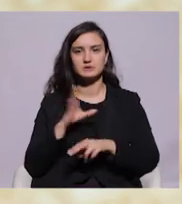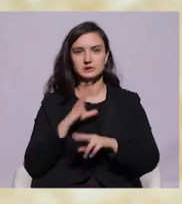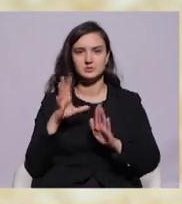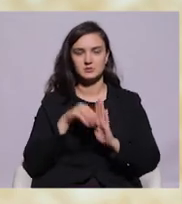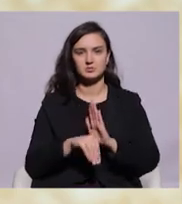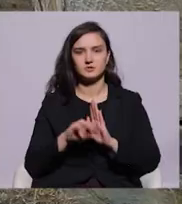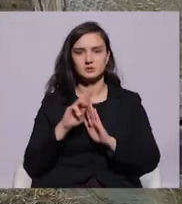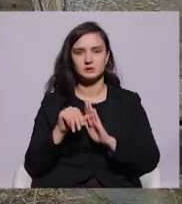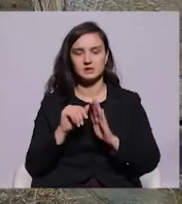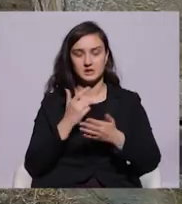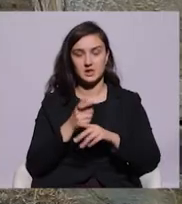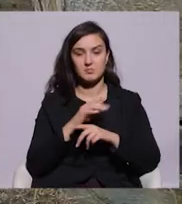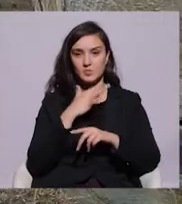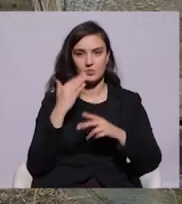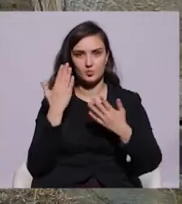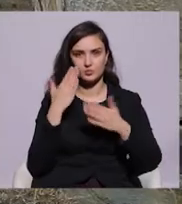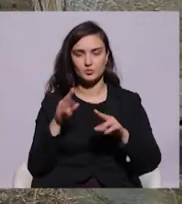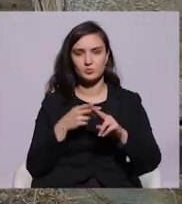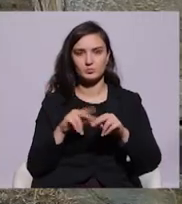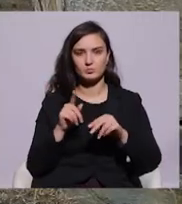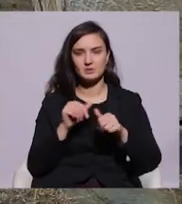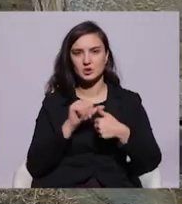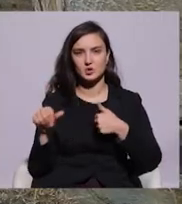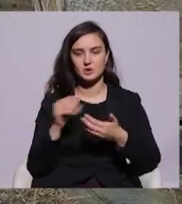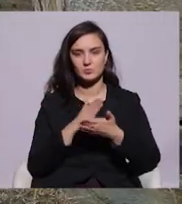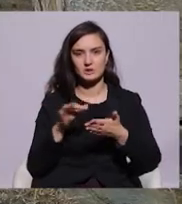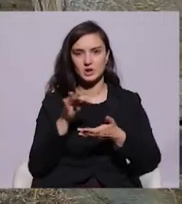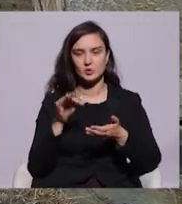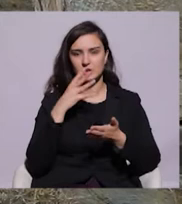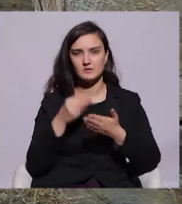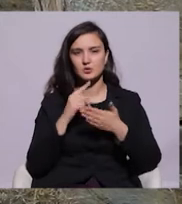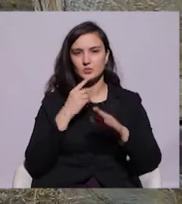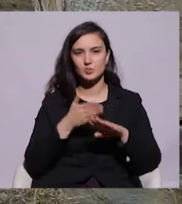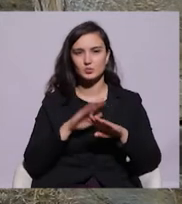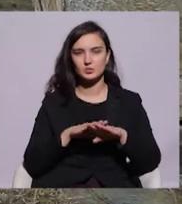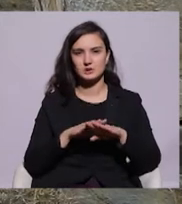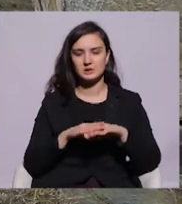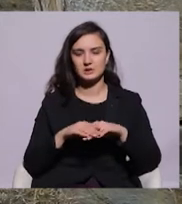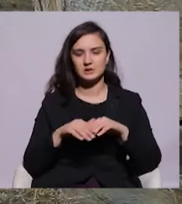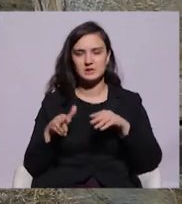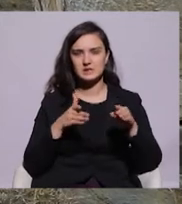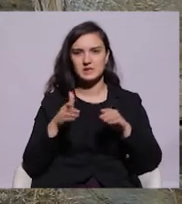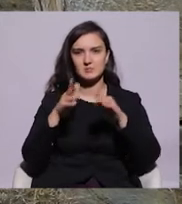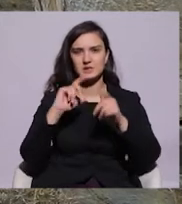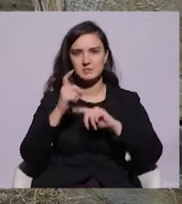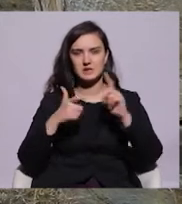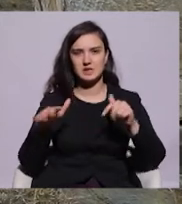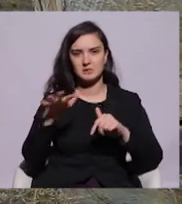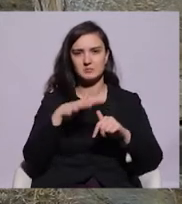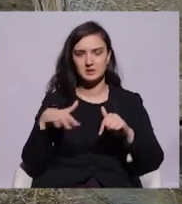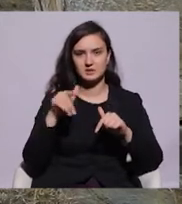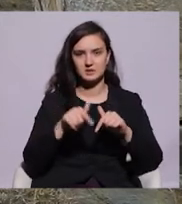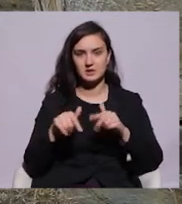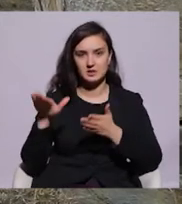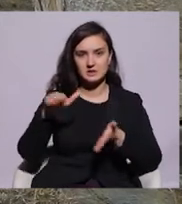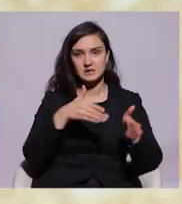ესეთი მდიდარი და საკმაოდ უცხო, რადგან იზოლირებულია ეს რეგიონი თავისი რთული სამაგისტრალო გზებითა და რთული მთებით